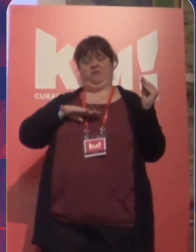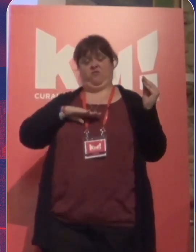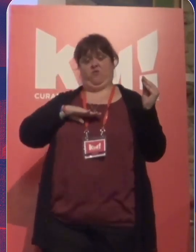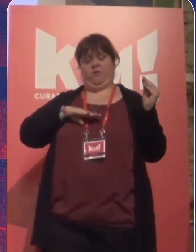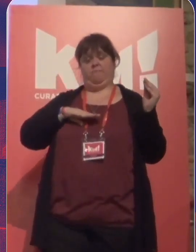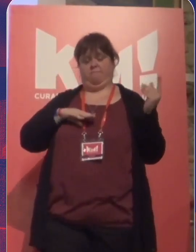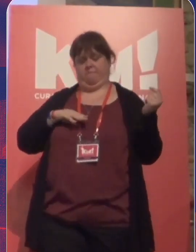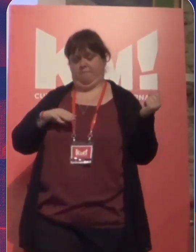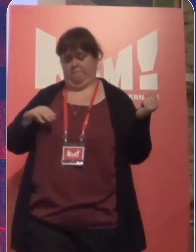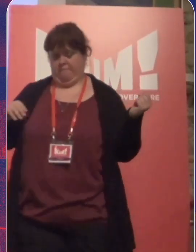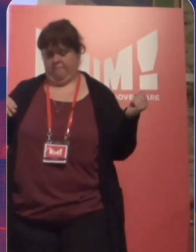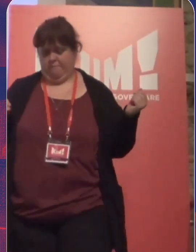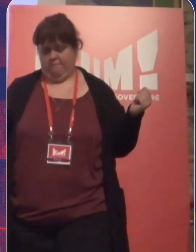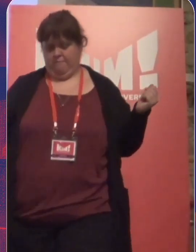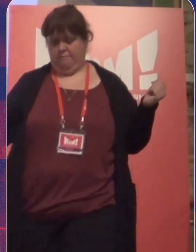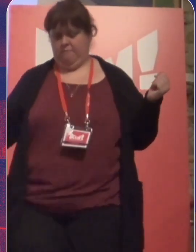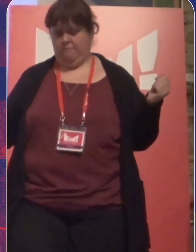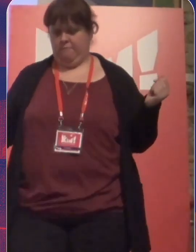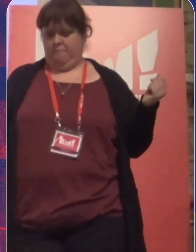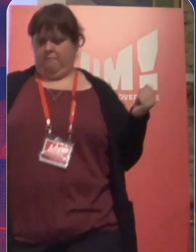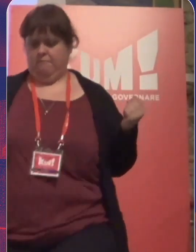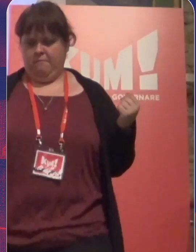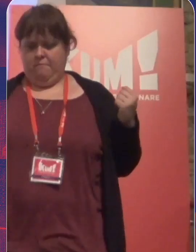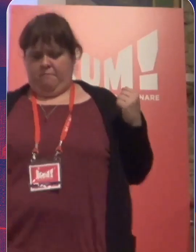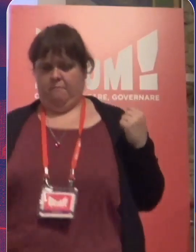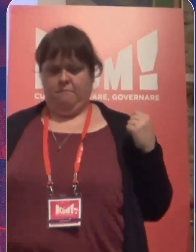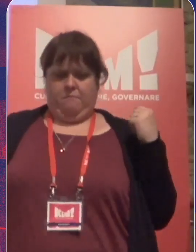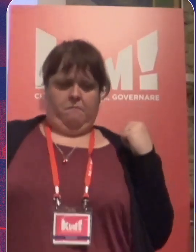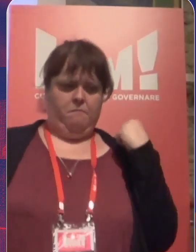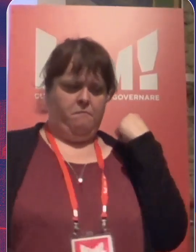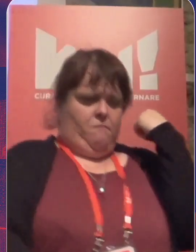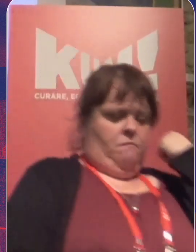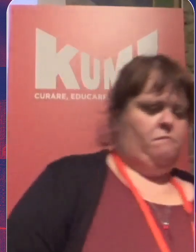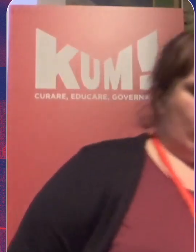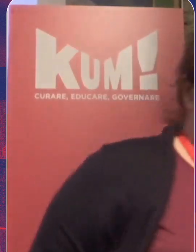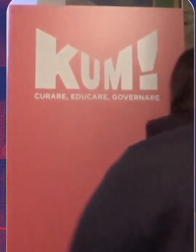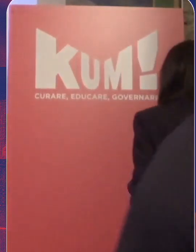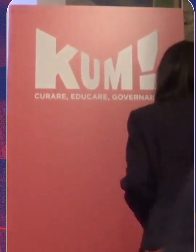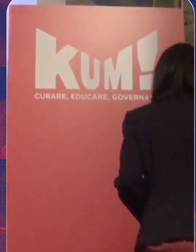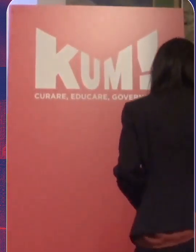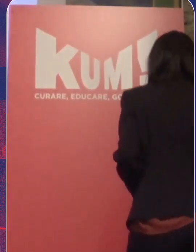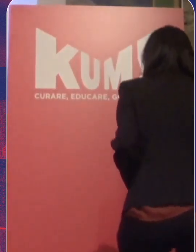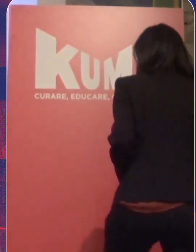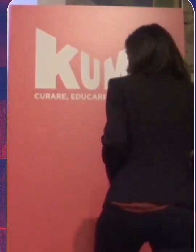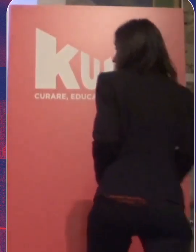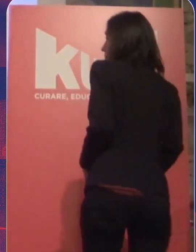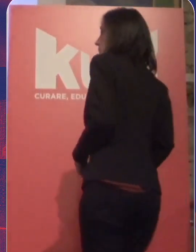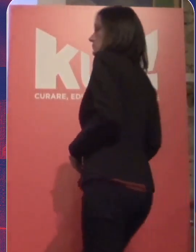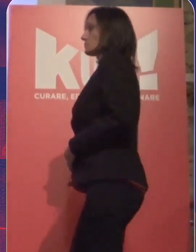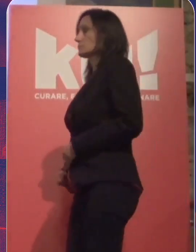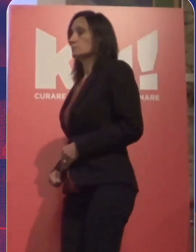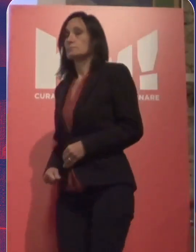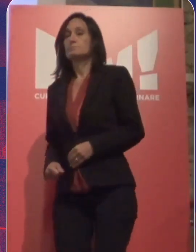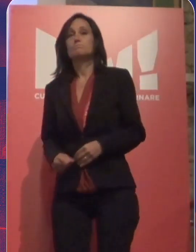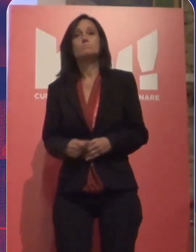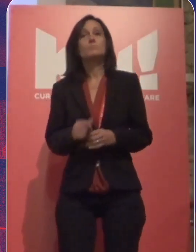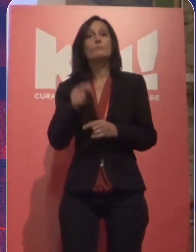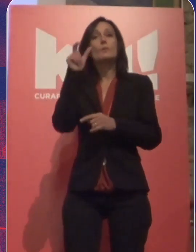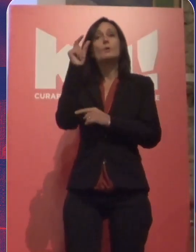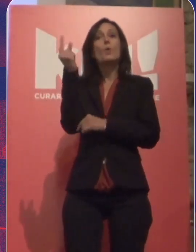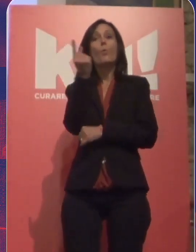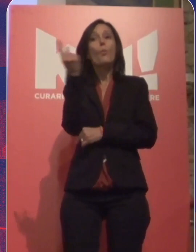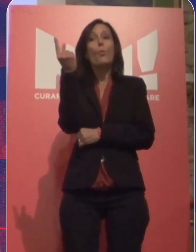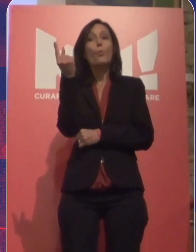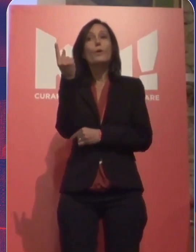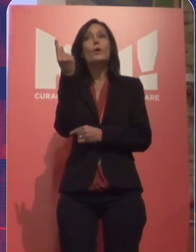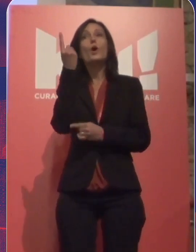se volete l'uno melanconico e veramente si mostra nella inclinazione depressiva il